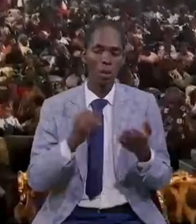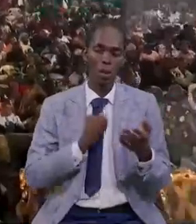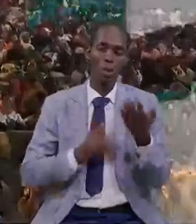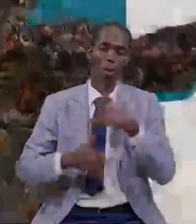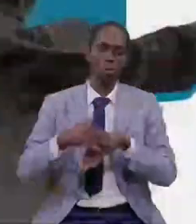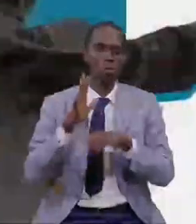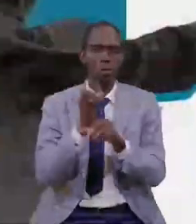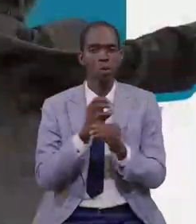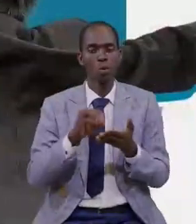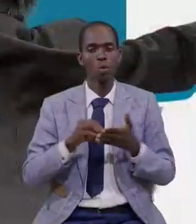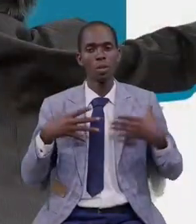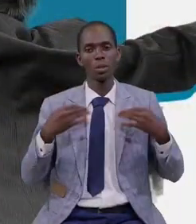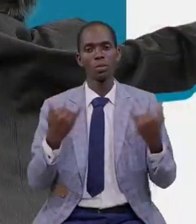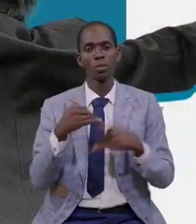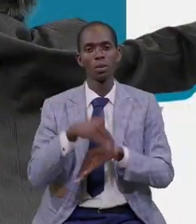ce